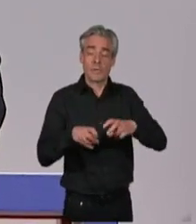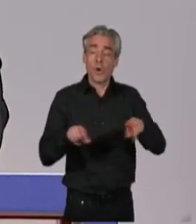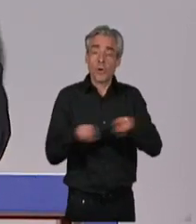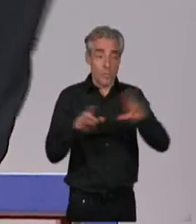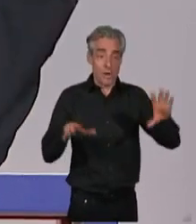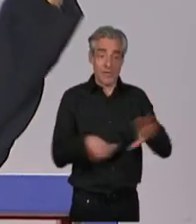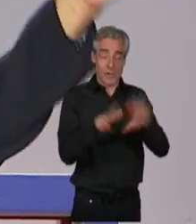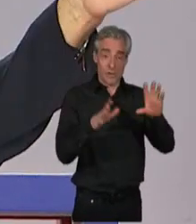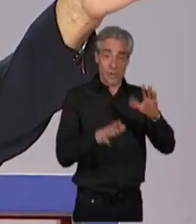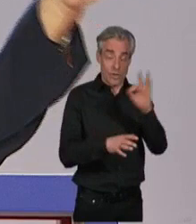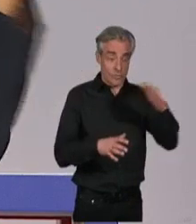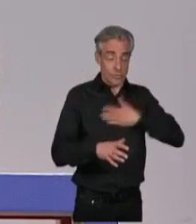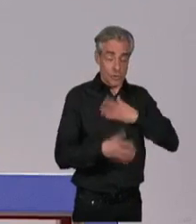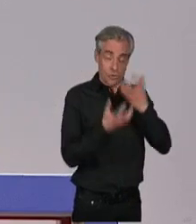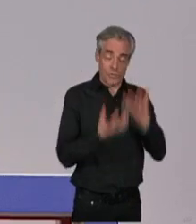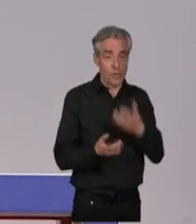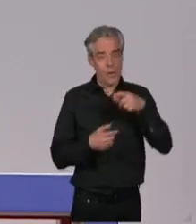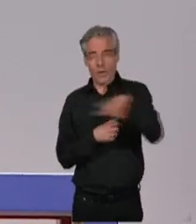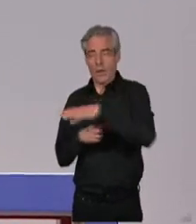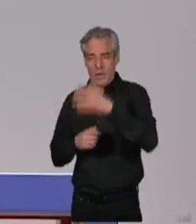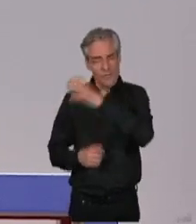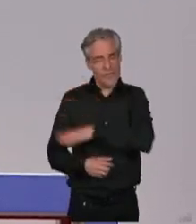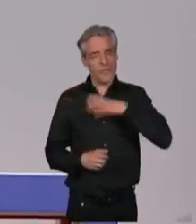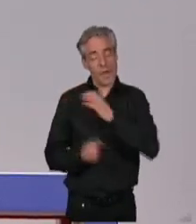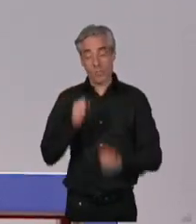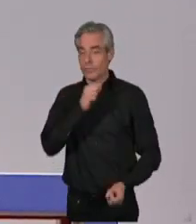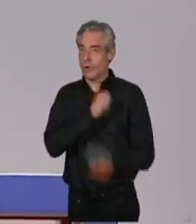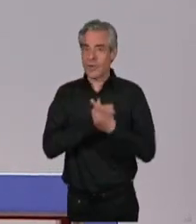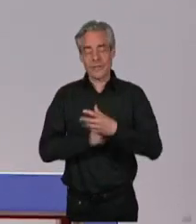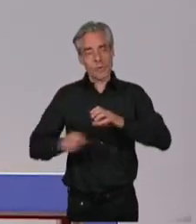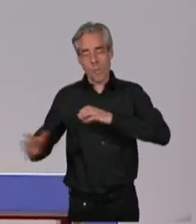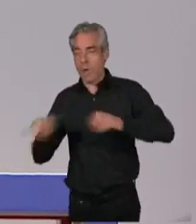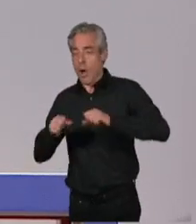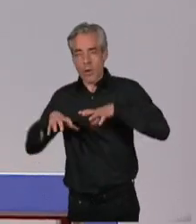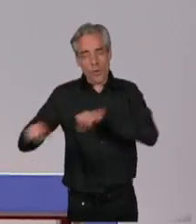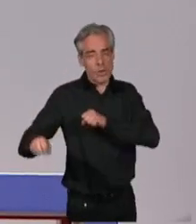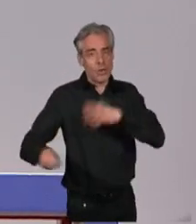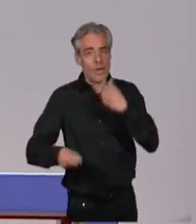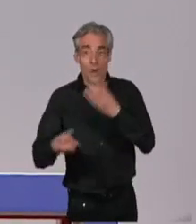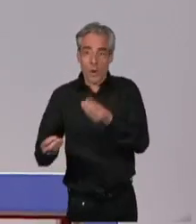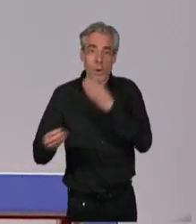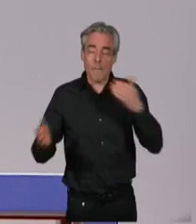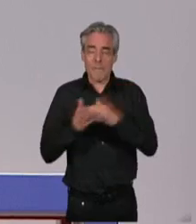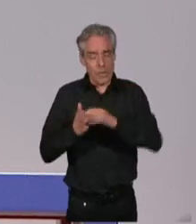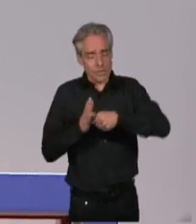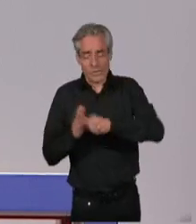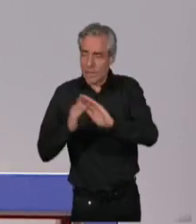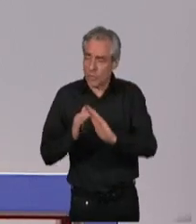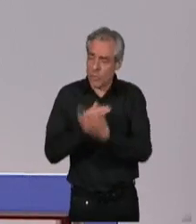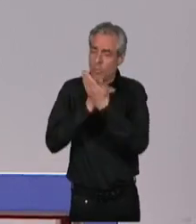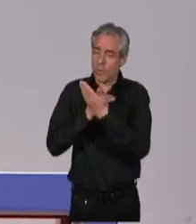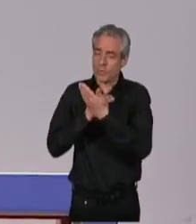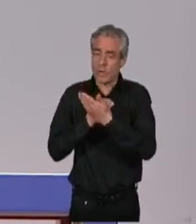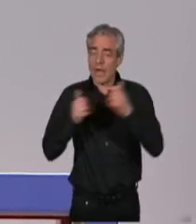veux. Elle est fière, elle est audacieuse, elle est enracinée et conquérante. Elle donne le meilleur de son identité